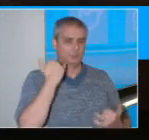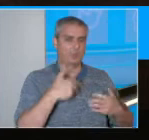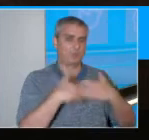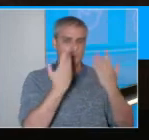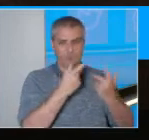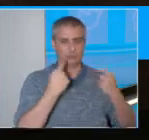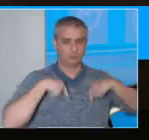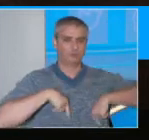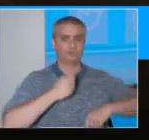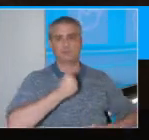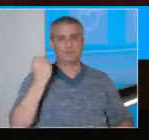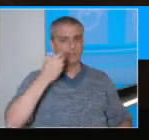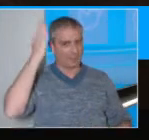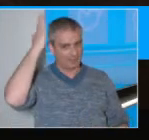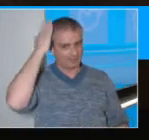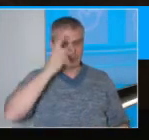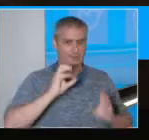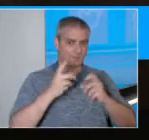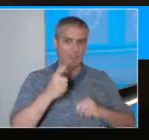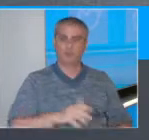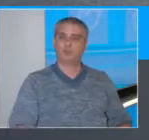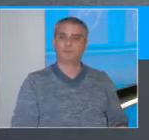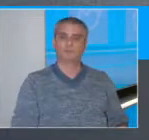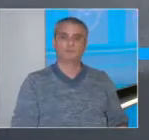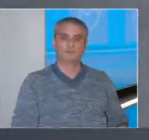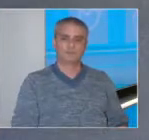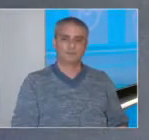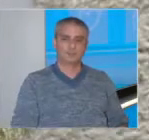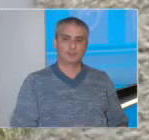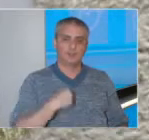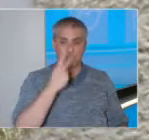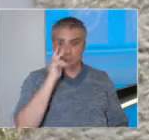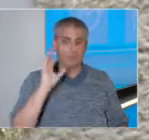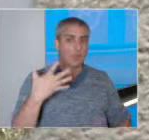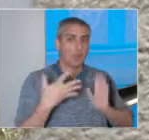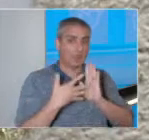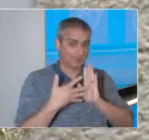הבוקר יושב ראש ימינה נפתלי בנט ברשת בית, הנה. אני רואה בכל